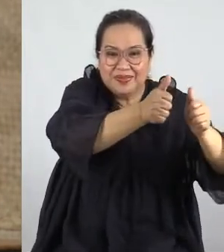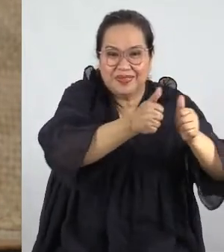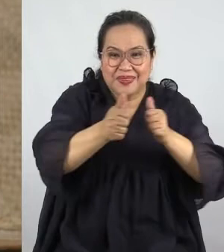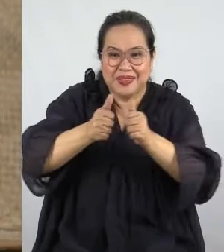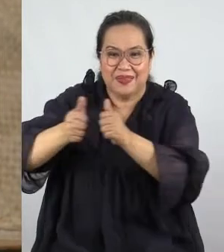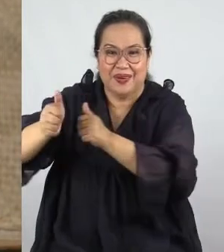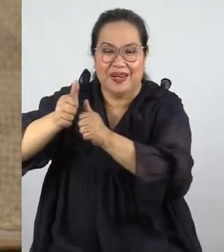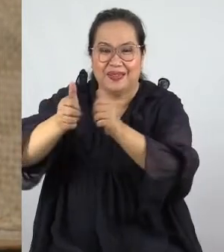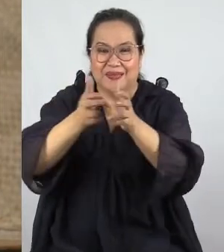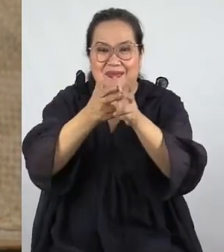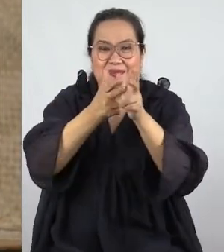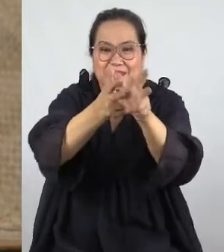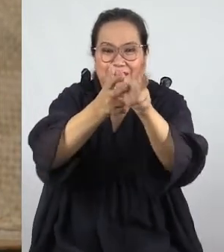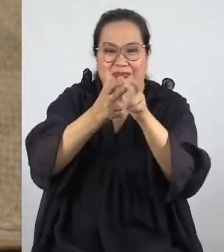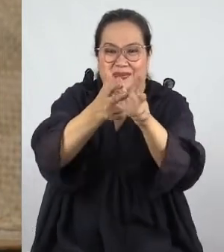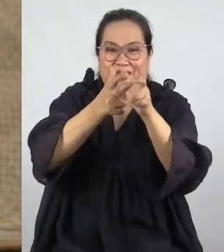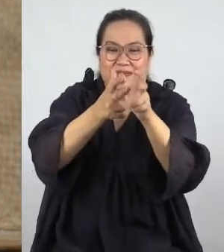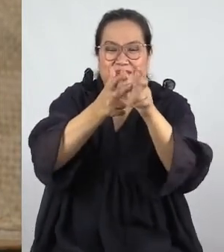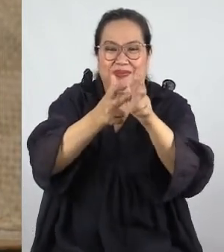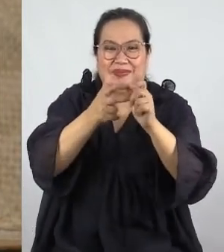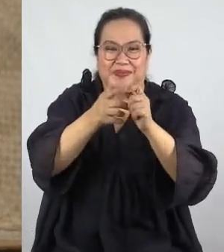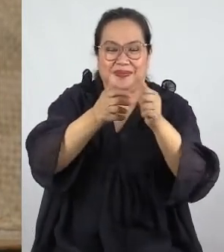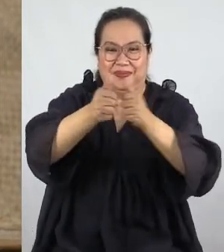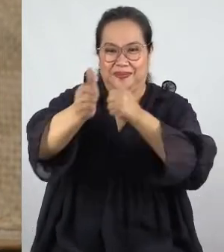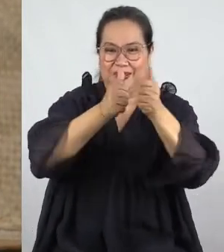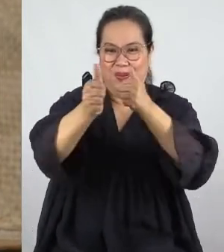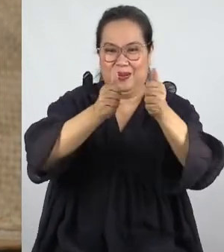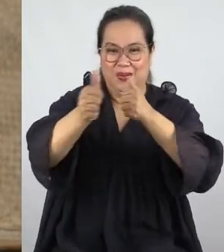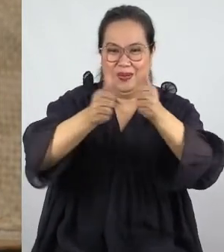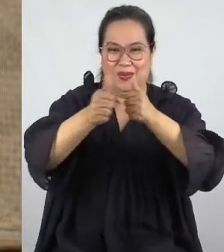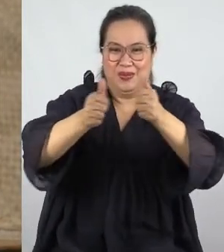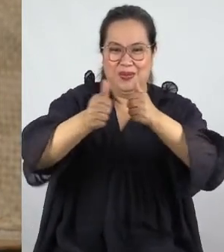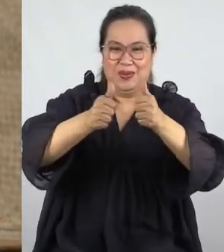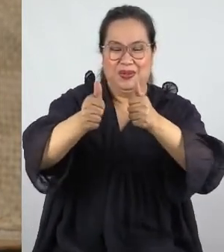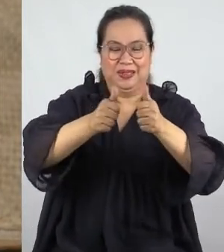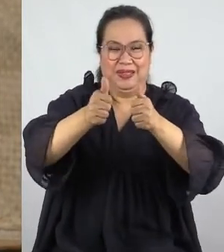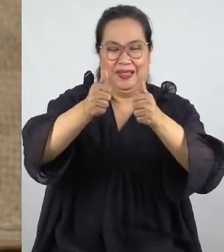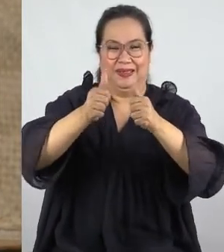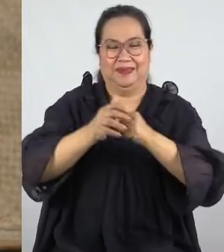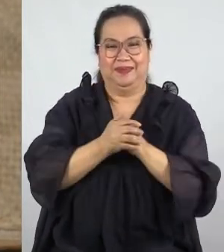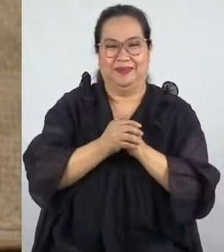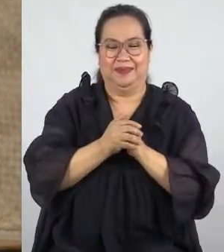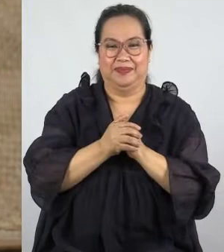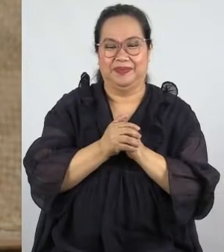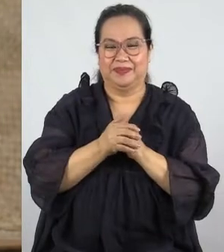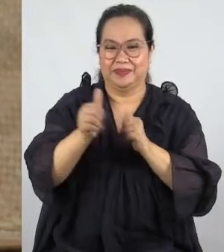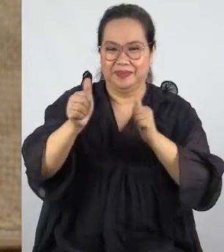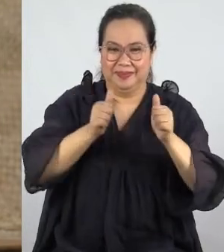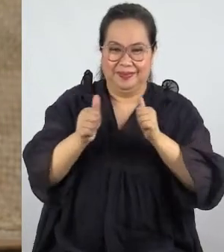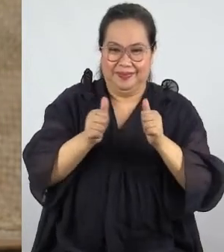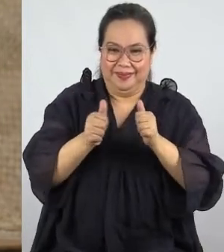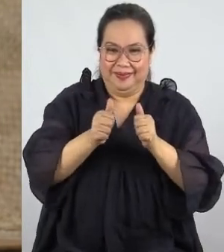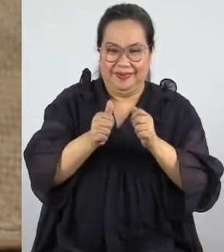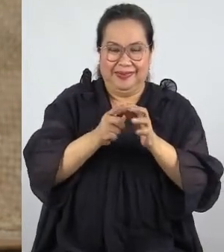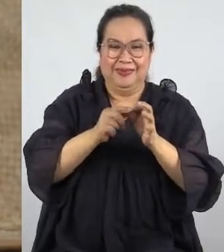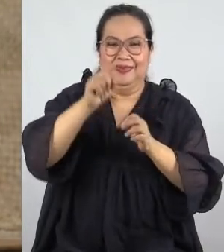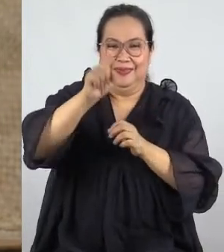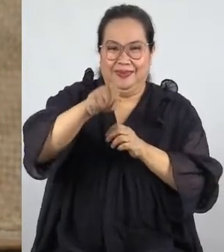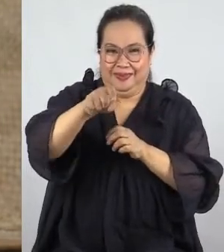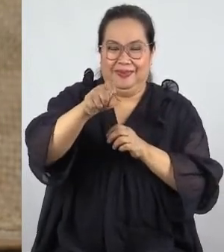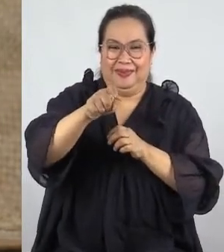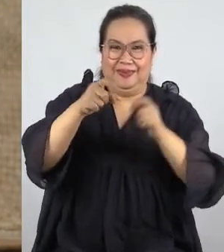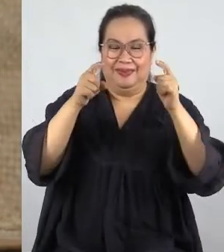race. Isang karera, isang paligsahan. Isang aktibidad na